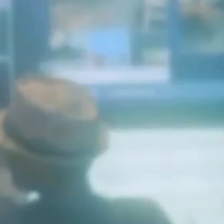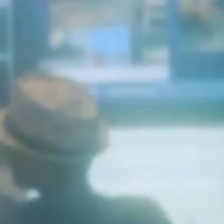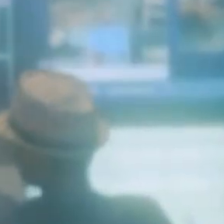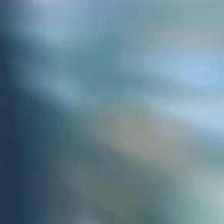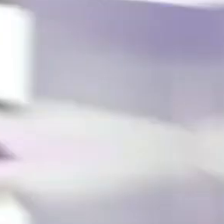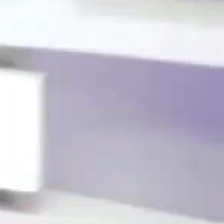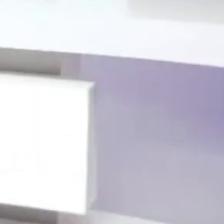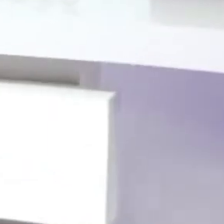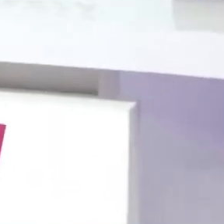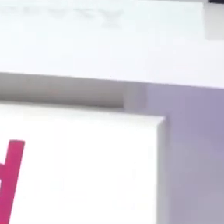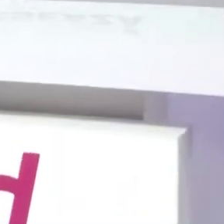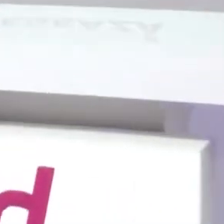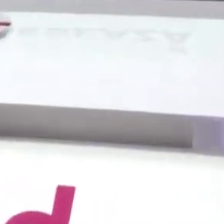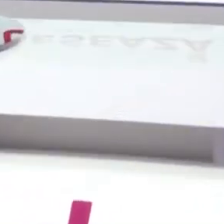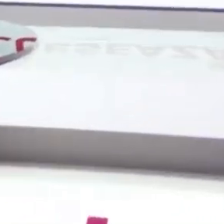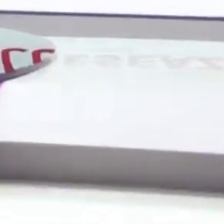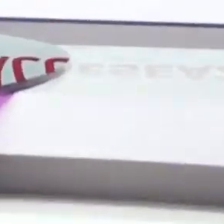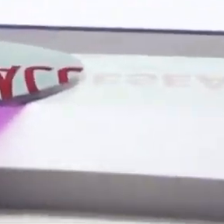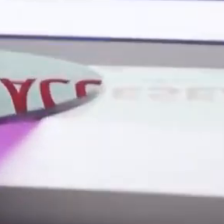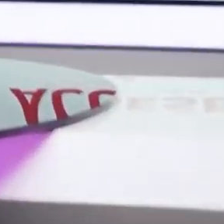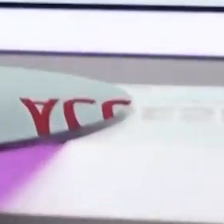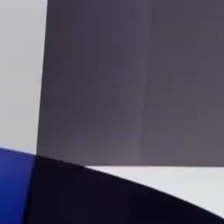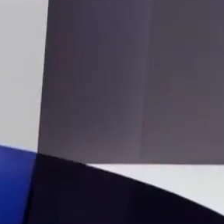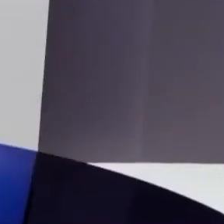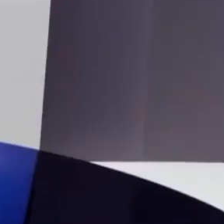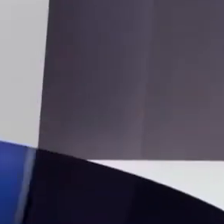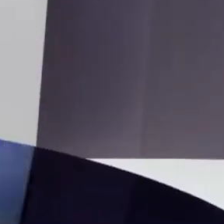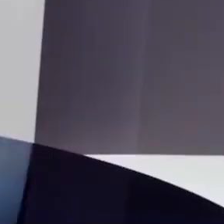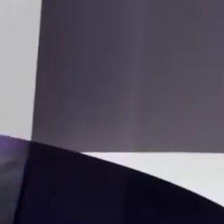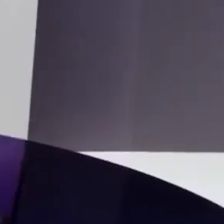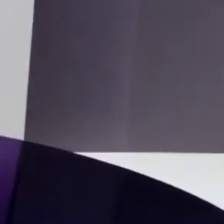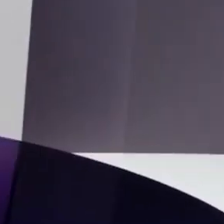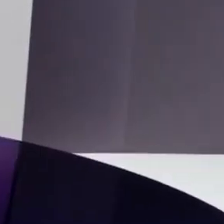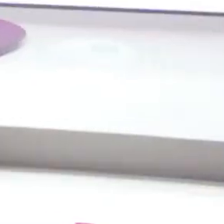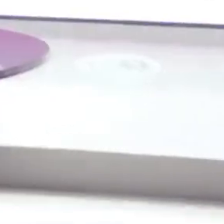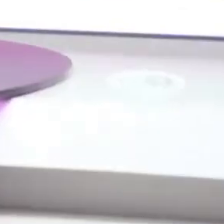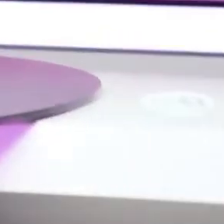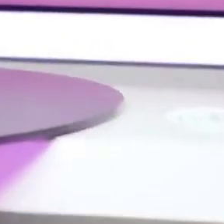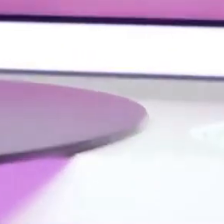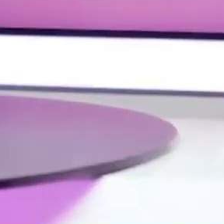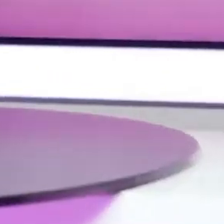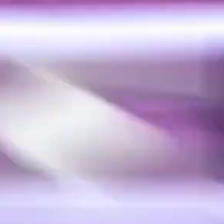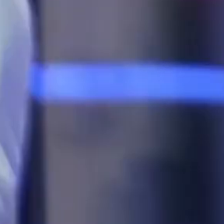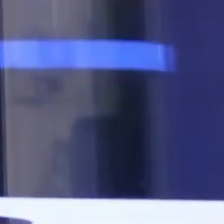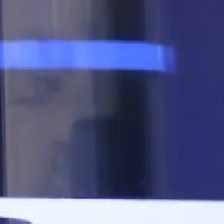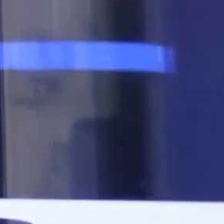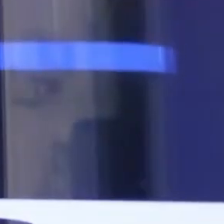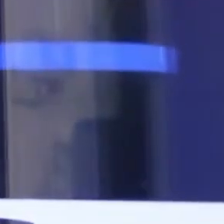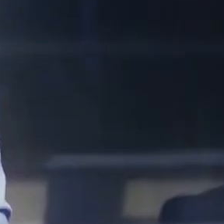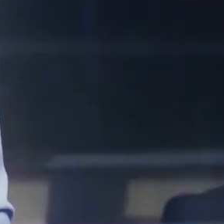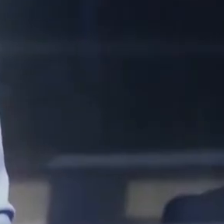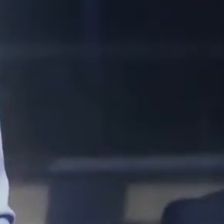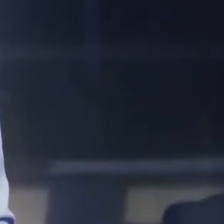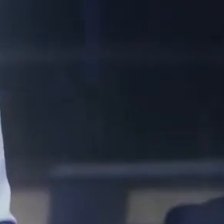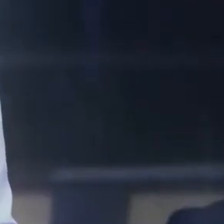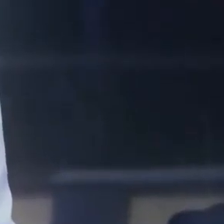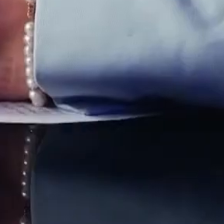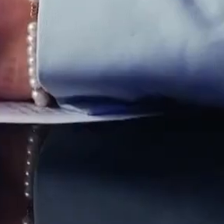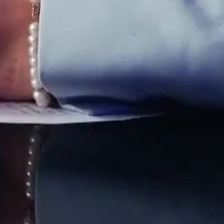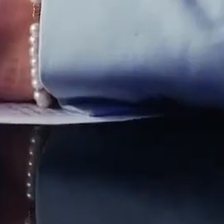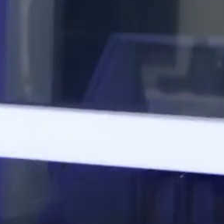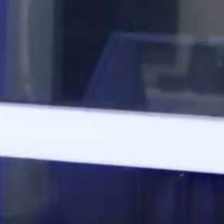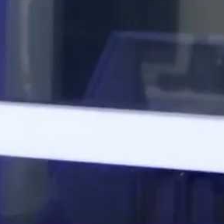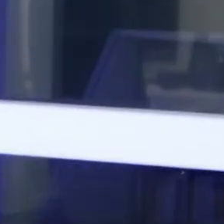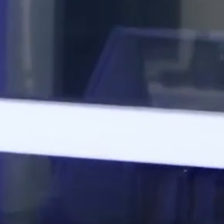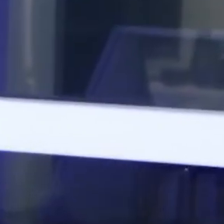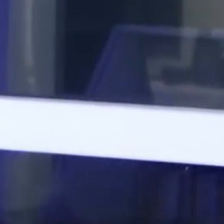viața la ora 22 facem Sinteza zilei în limba rusă cu ea Na stepanenco și Iulia Albu Deci răspundem